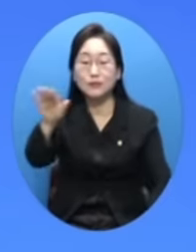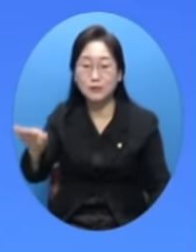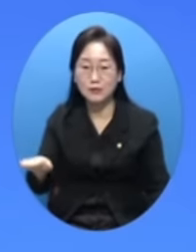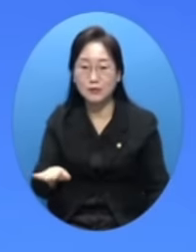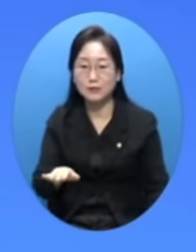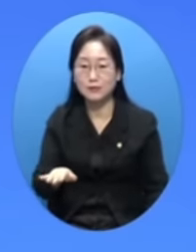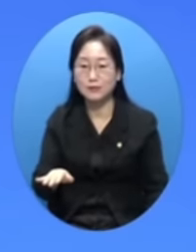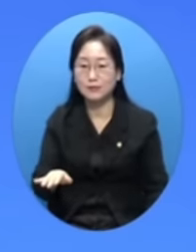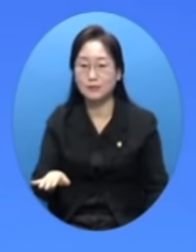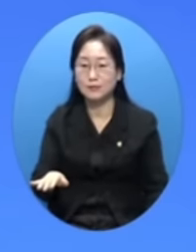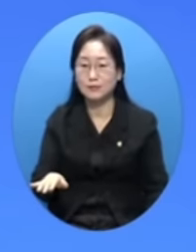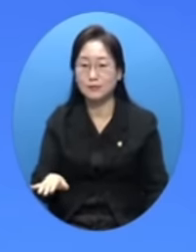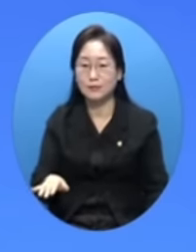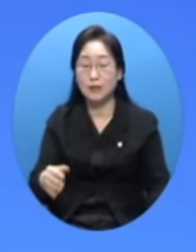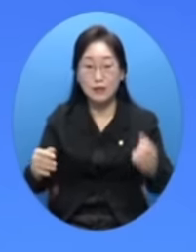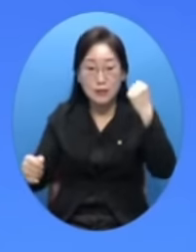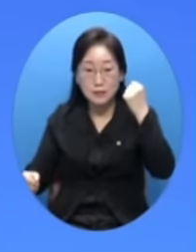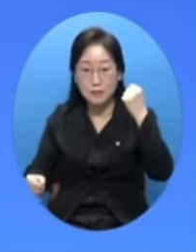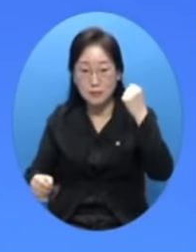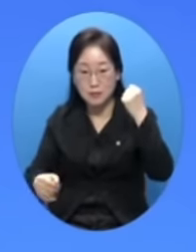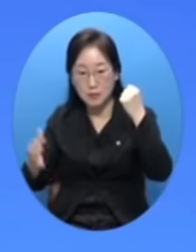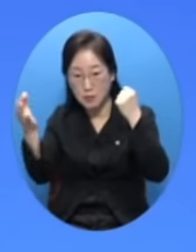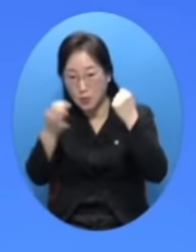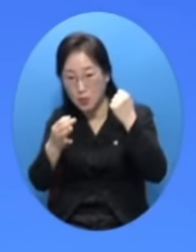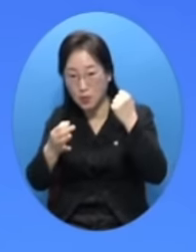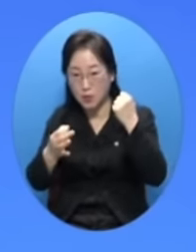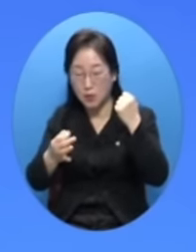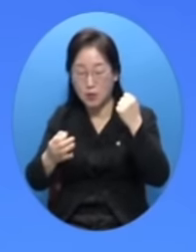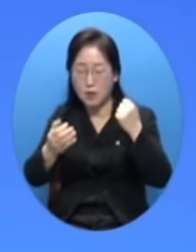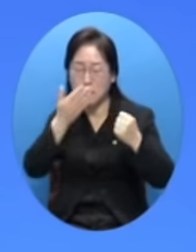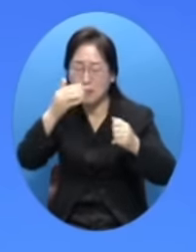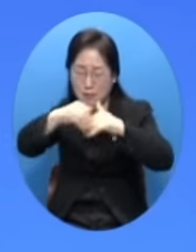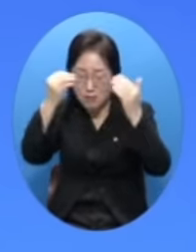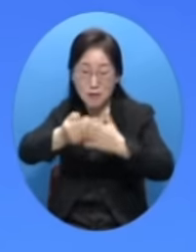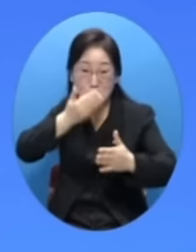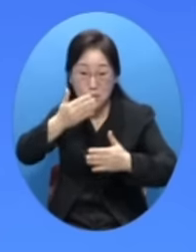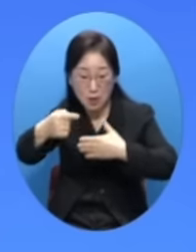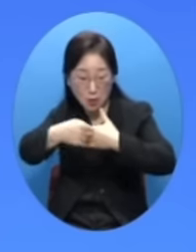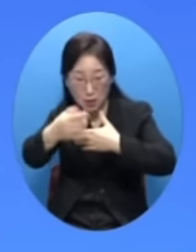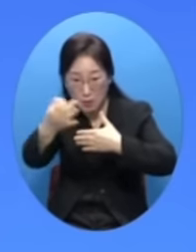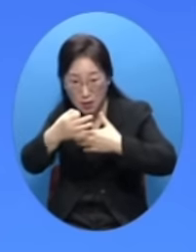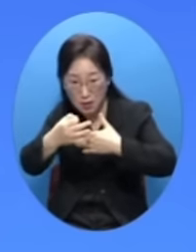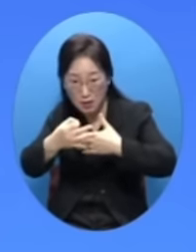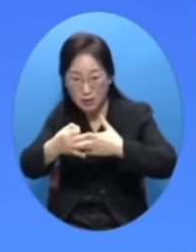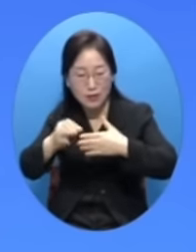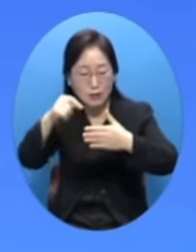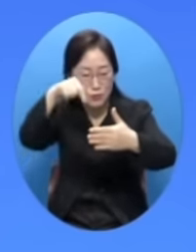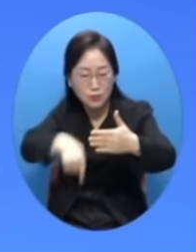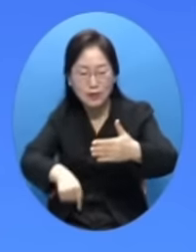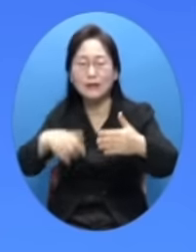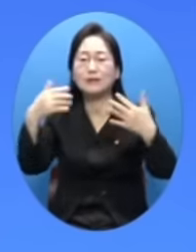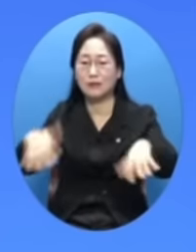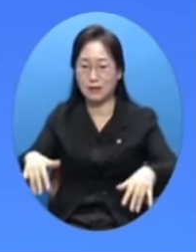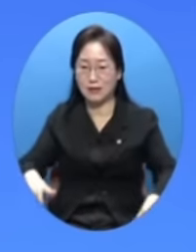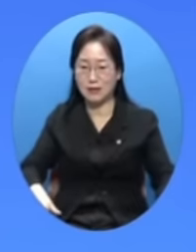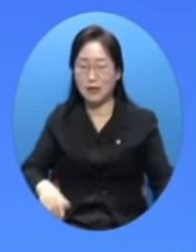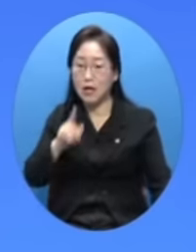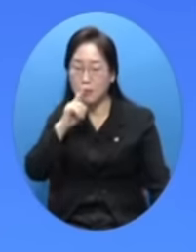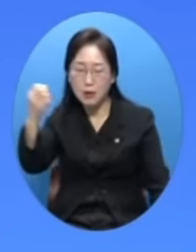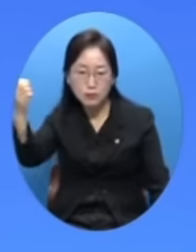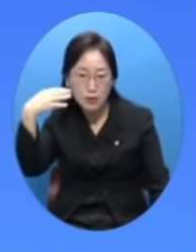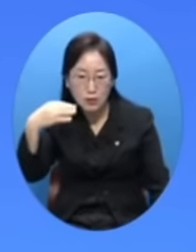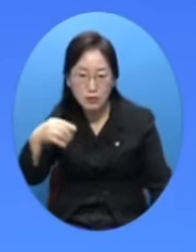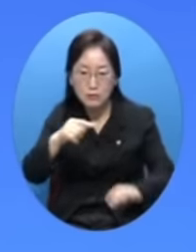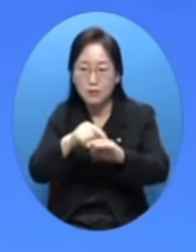우리가 힘 있는 거 같고 모든게 다 할 것 같지만은 참 연약한 존재입니다 말 한마디만 들어도 막